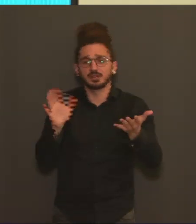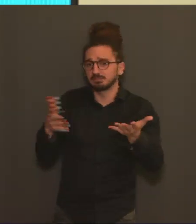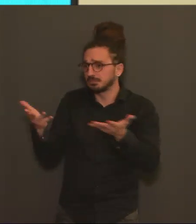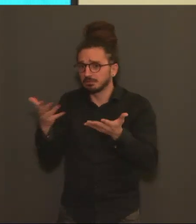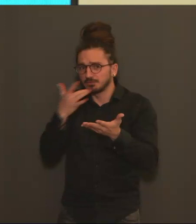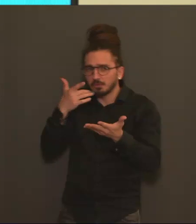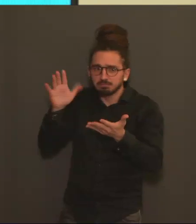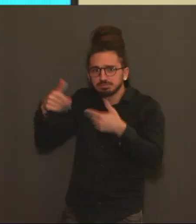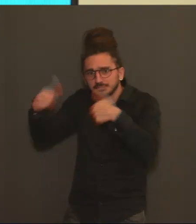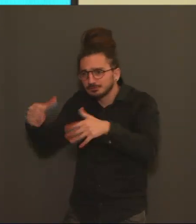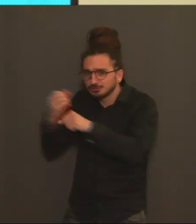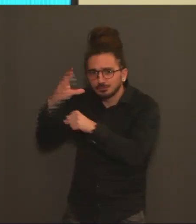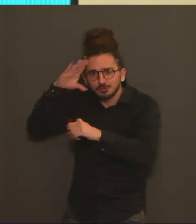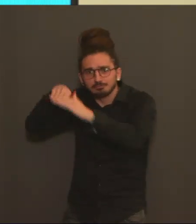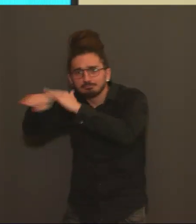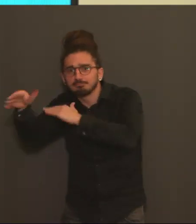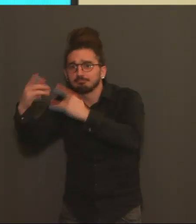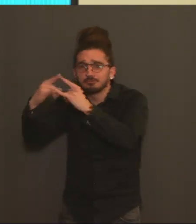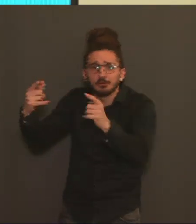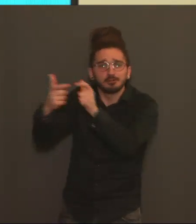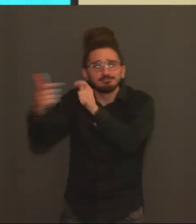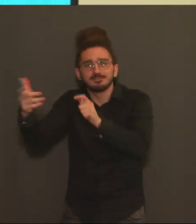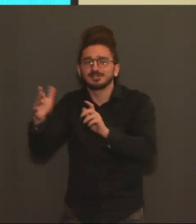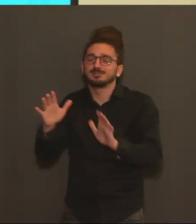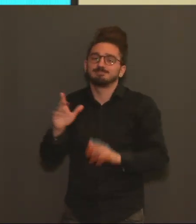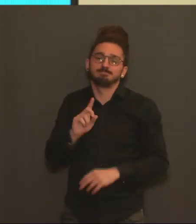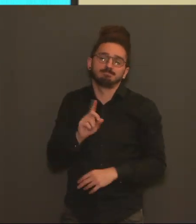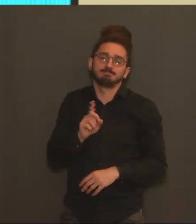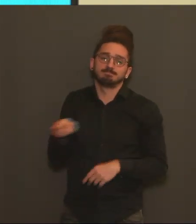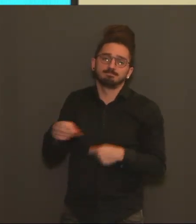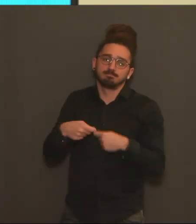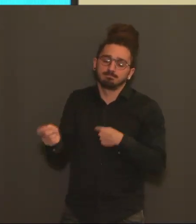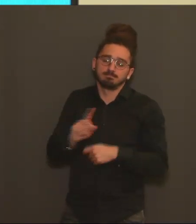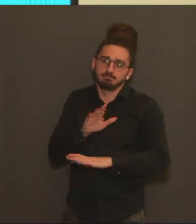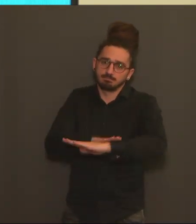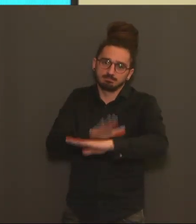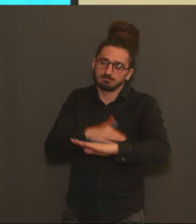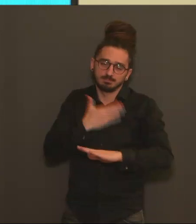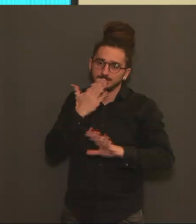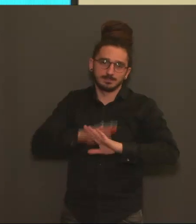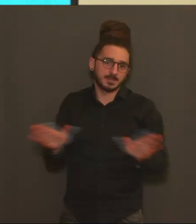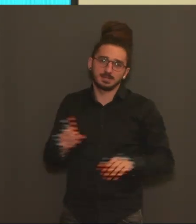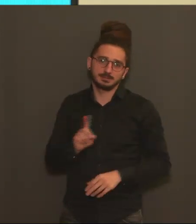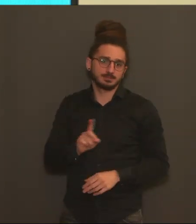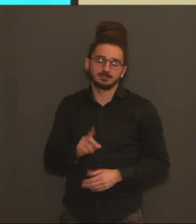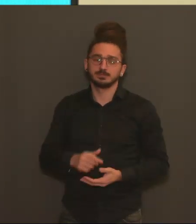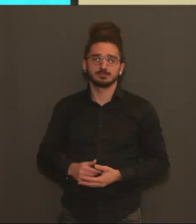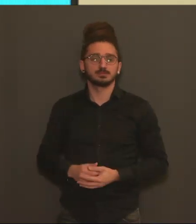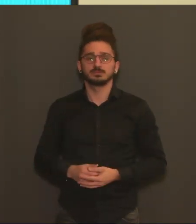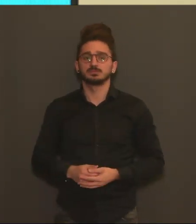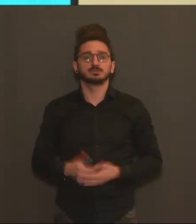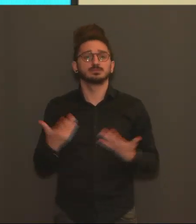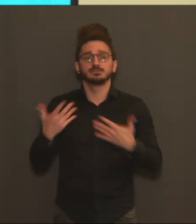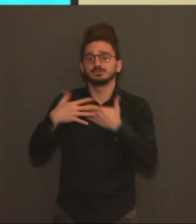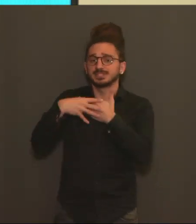une bonne idée de faire ce genre d'activité. Restons donc à distance à l'extérieur et essayons de porter un